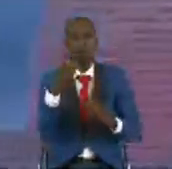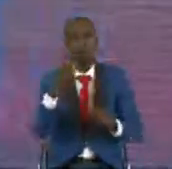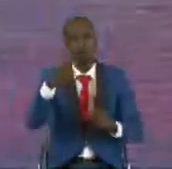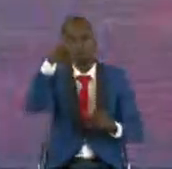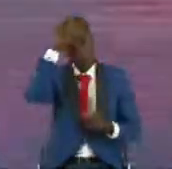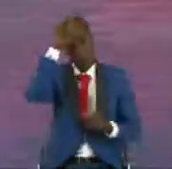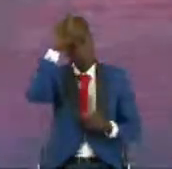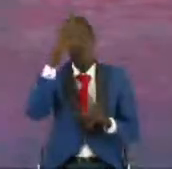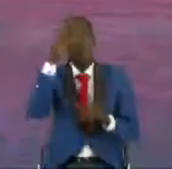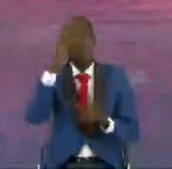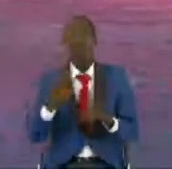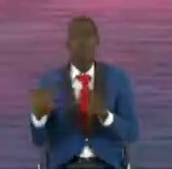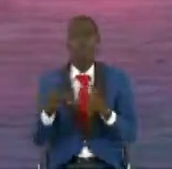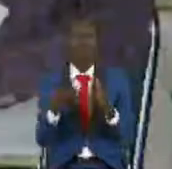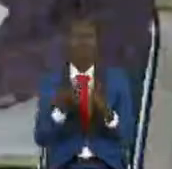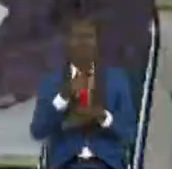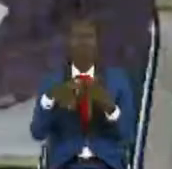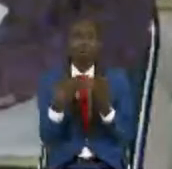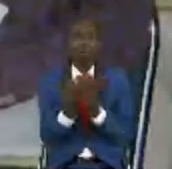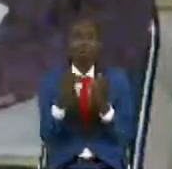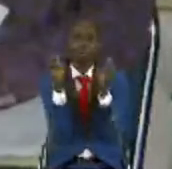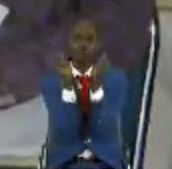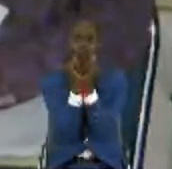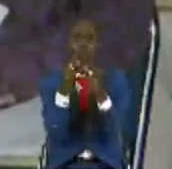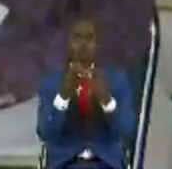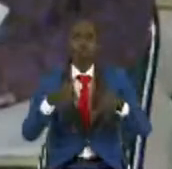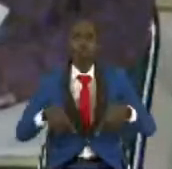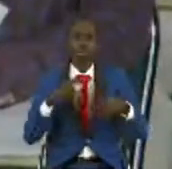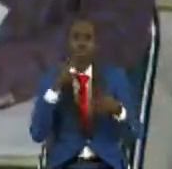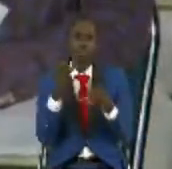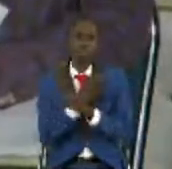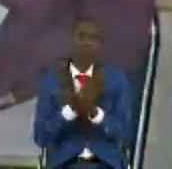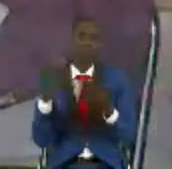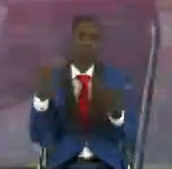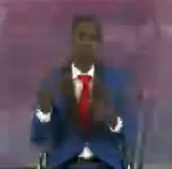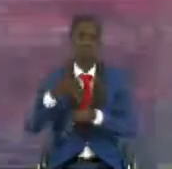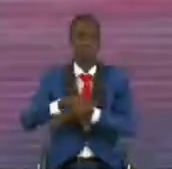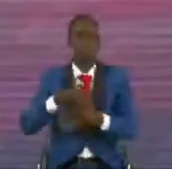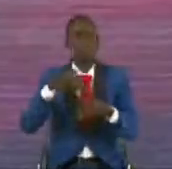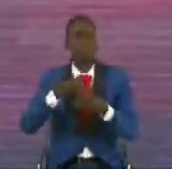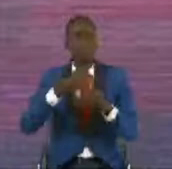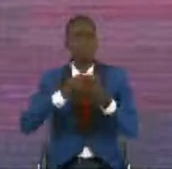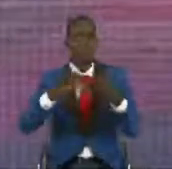Tout fardeau de ta vie sont ôtés ce soir. Verset 8.